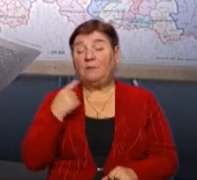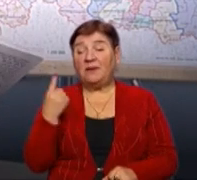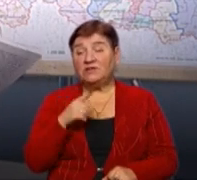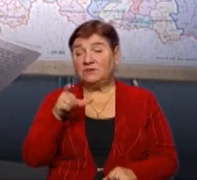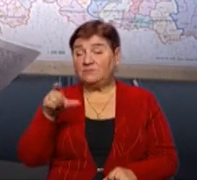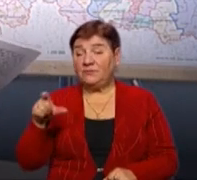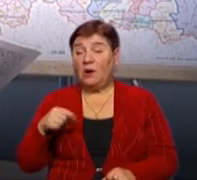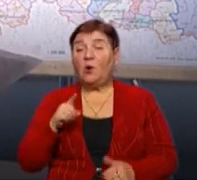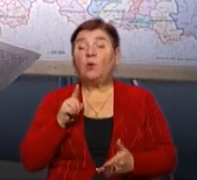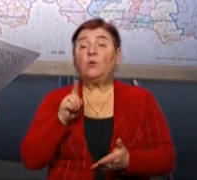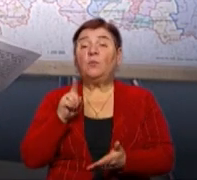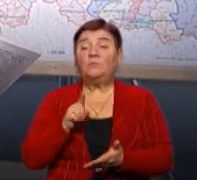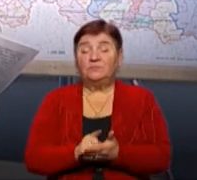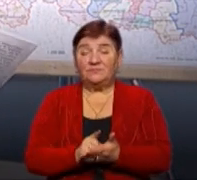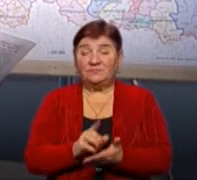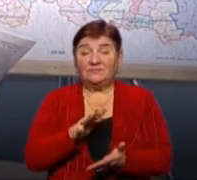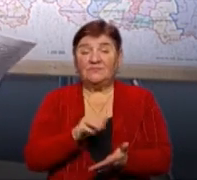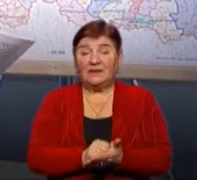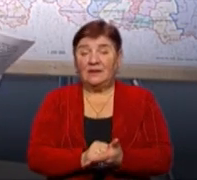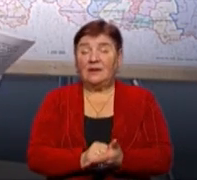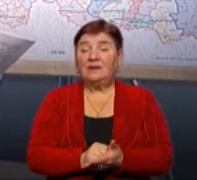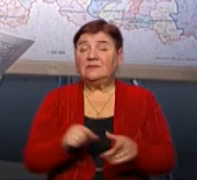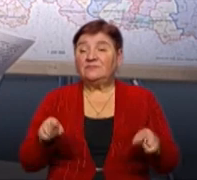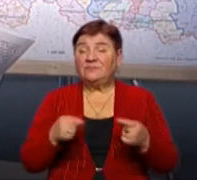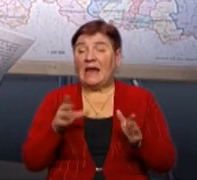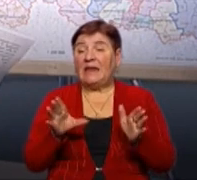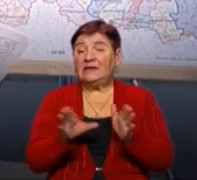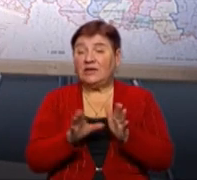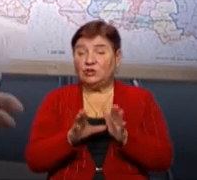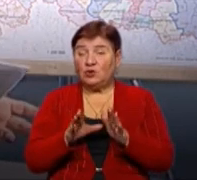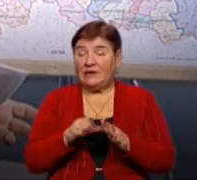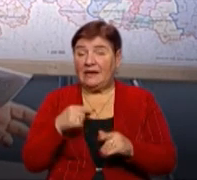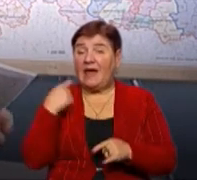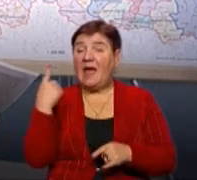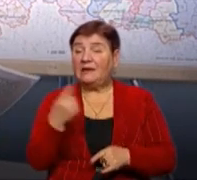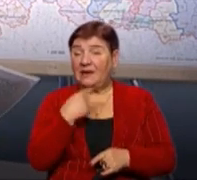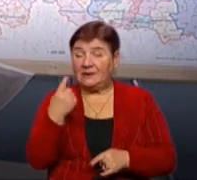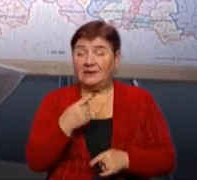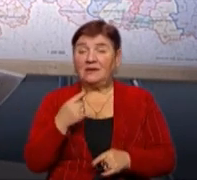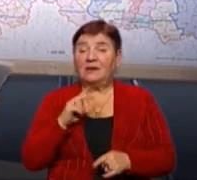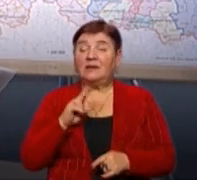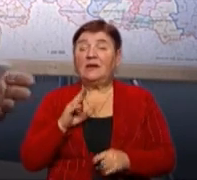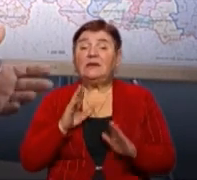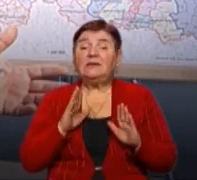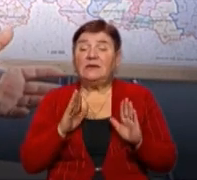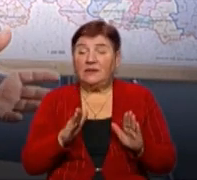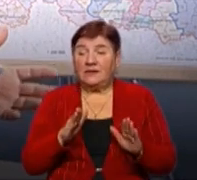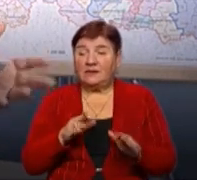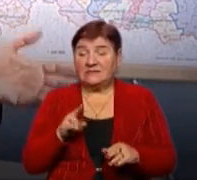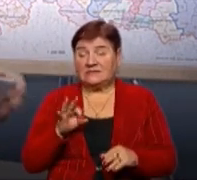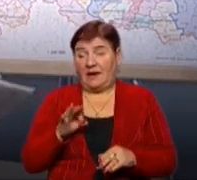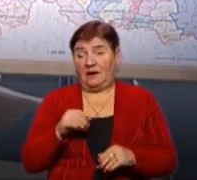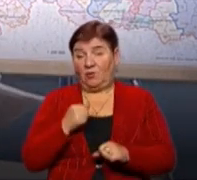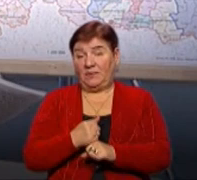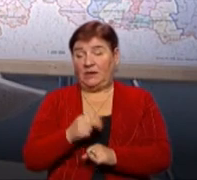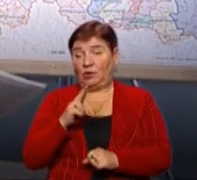щоб громади обов'язково займались і генерацією електричної енергії. Не тільки енерго... не мають це робити